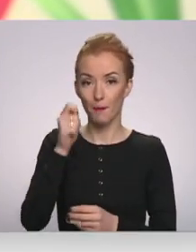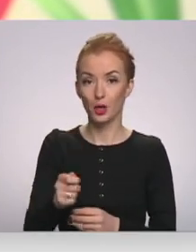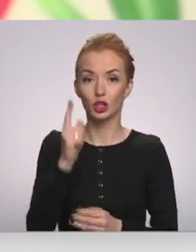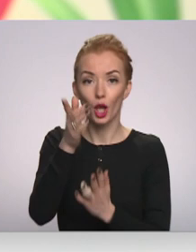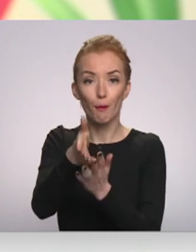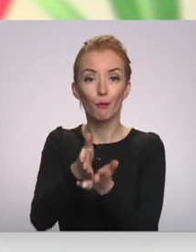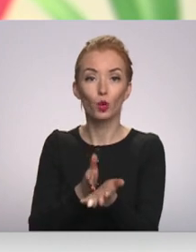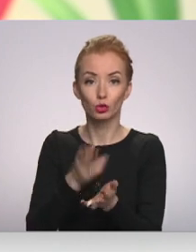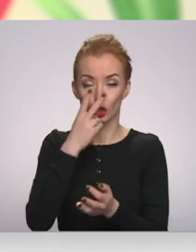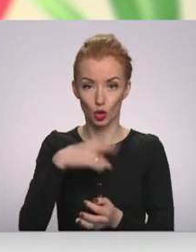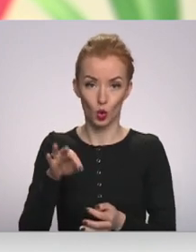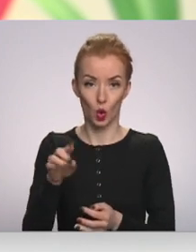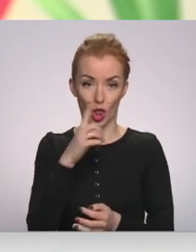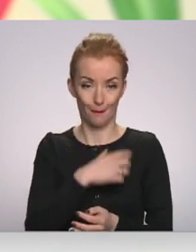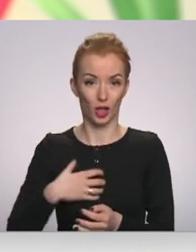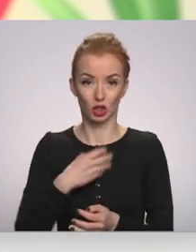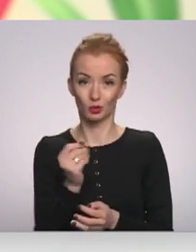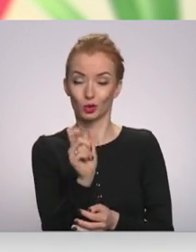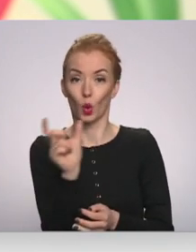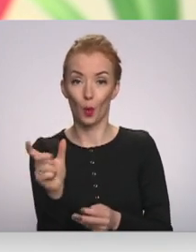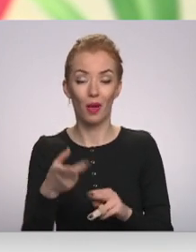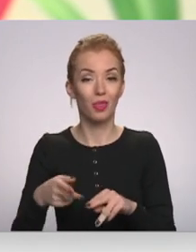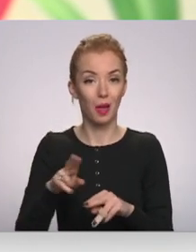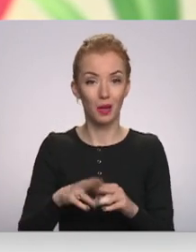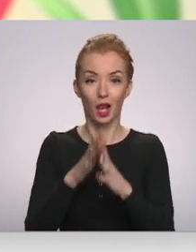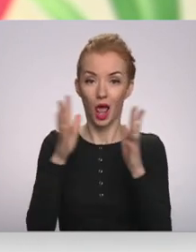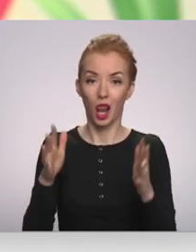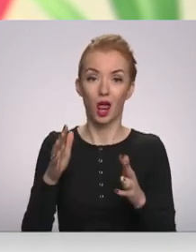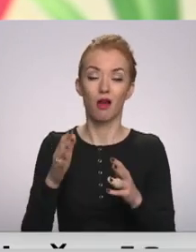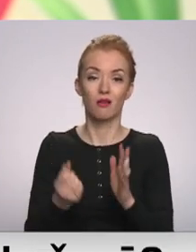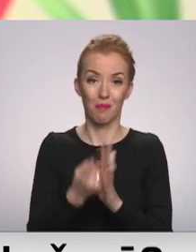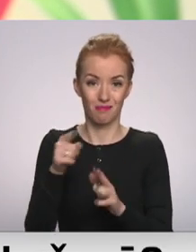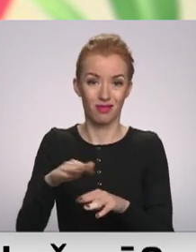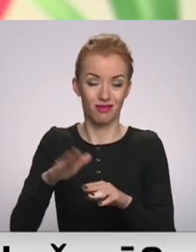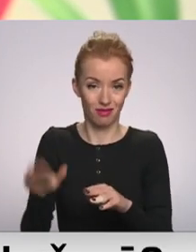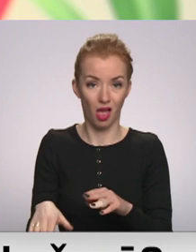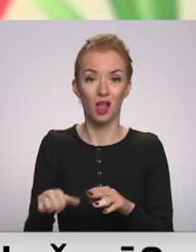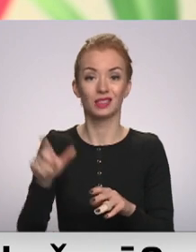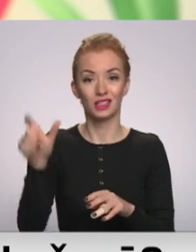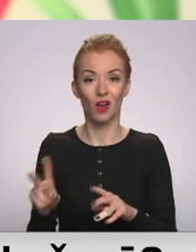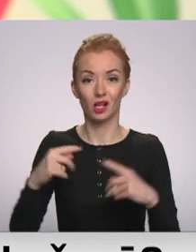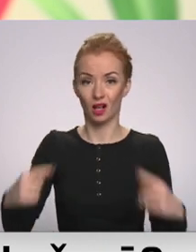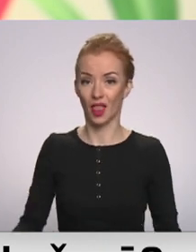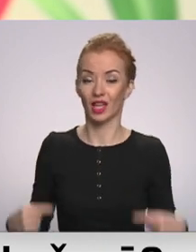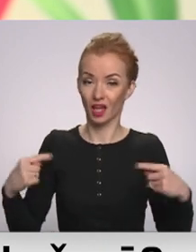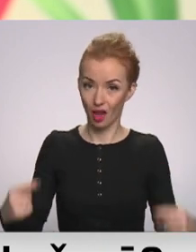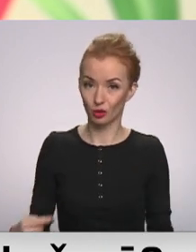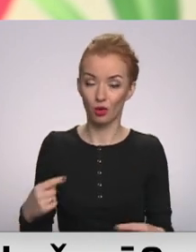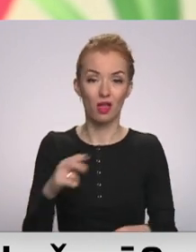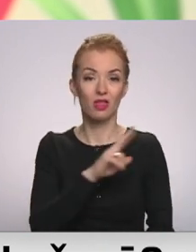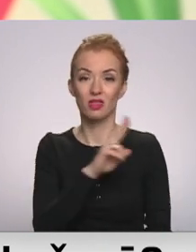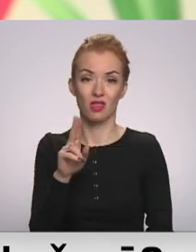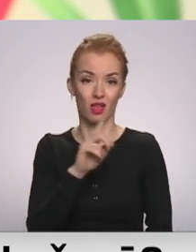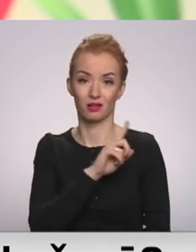vajadzīgā finansējuma. Un tā iemesla dēļ ļoti daudz cilvēki, kuri pārvietojas ratiņkrēslos, nespēja